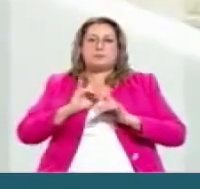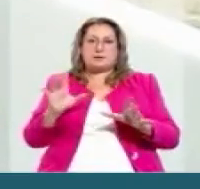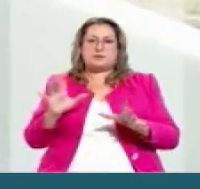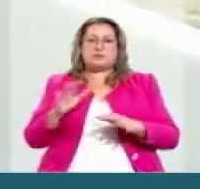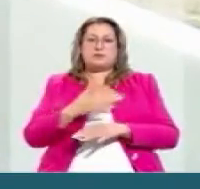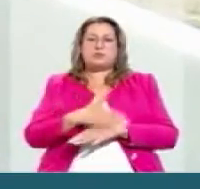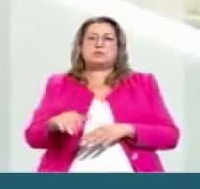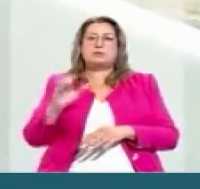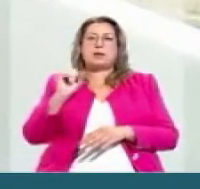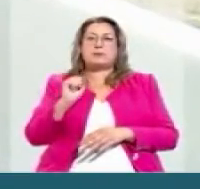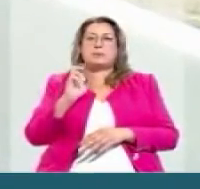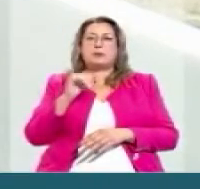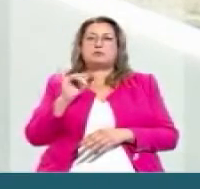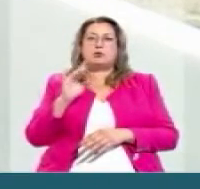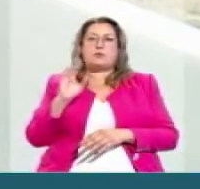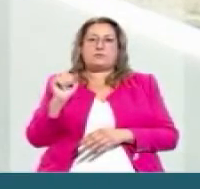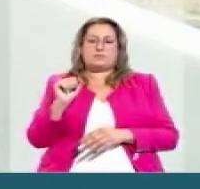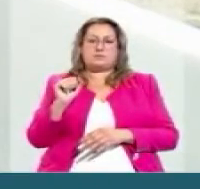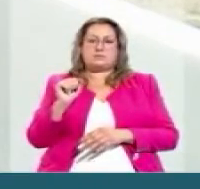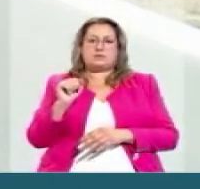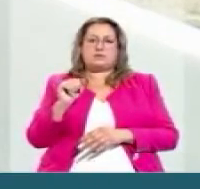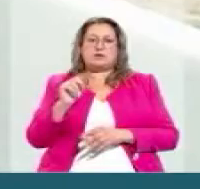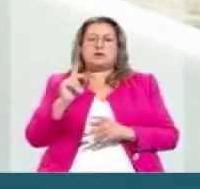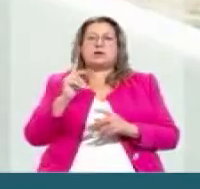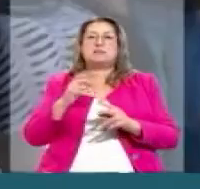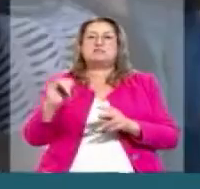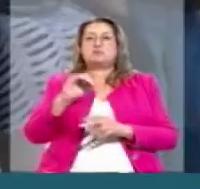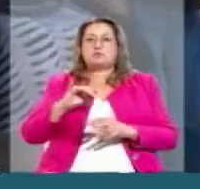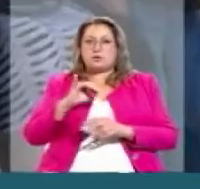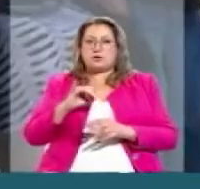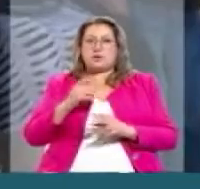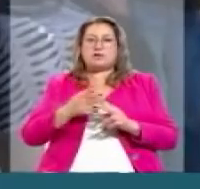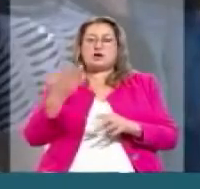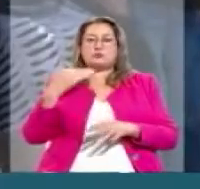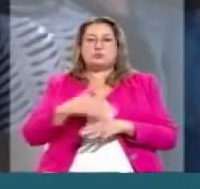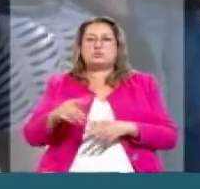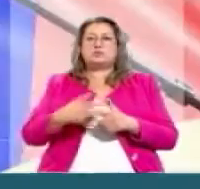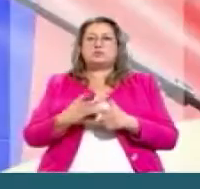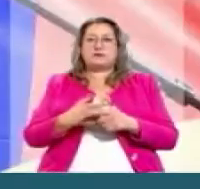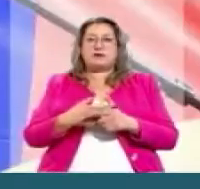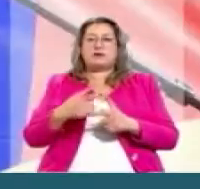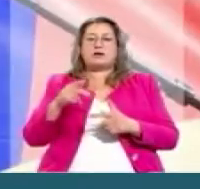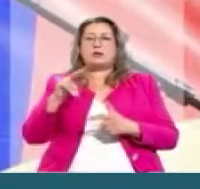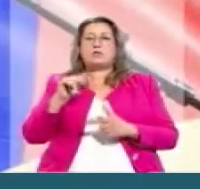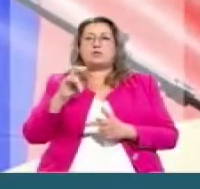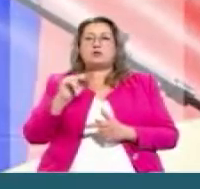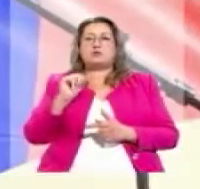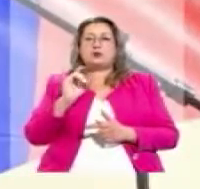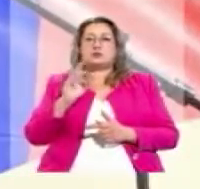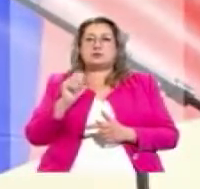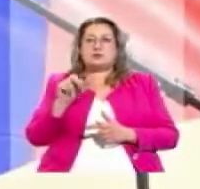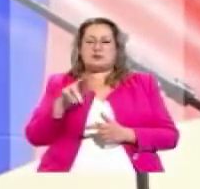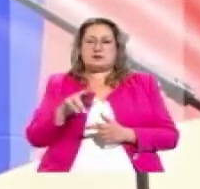аудан әкімінің бұйрығымен 1999 жылы маусым айында мемлекет және қоғам қайраткері ғалым Ахмет Байтұрсынұлының есімі берілді. Бүгінгі таңда